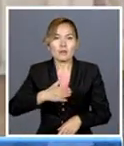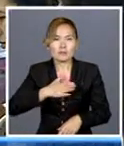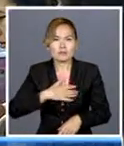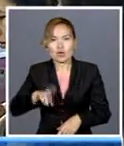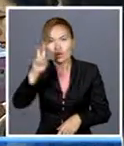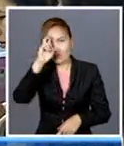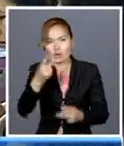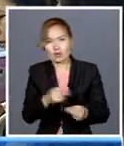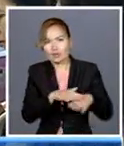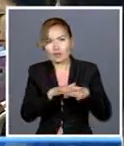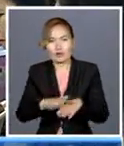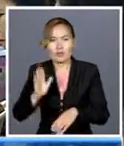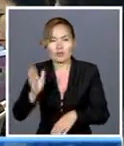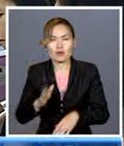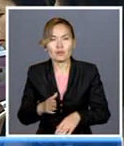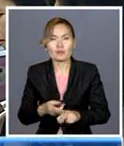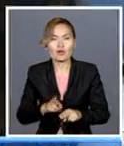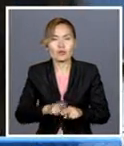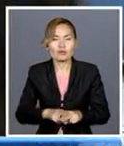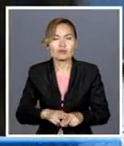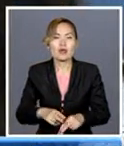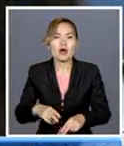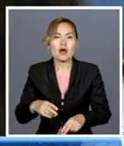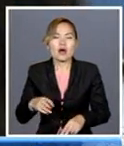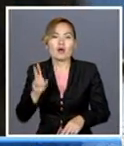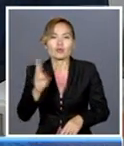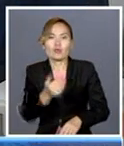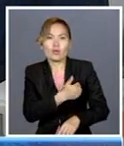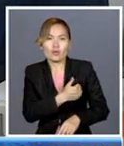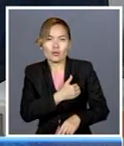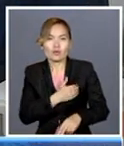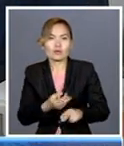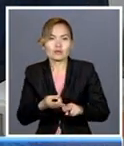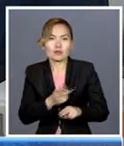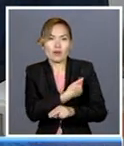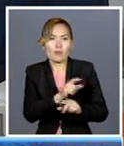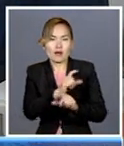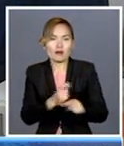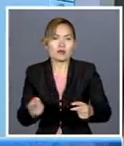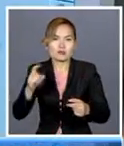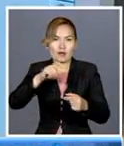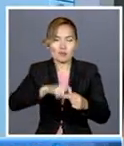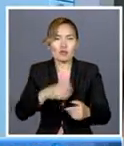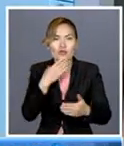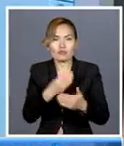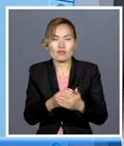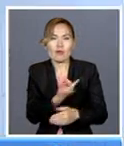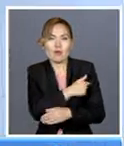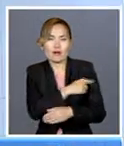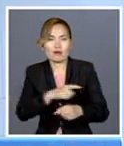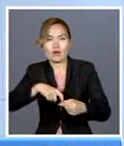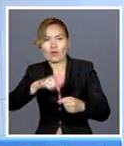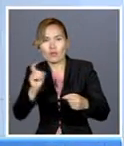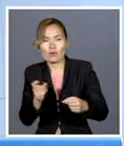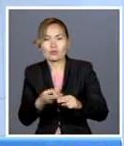бар. Бұл жерге тіркелу үшін әуелі өз емханаңыздан тіркеуден шығу жөніндегі талон аласыз. Сол анықтамамен жеке клиникаға келіп